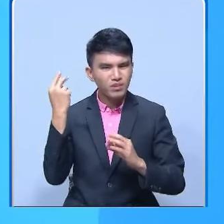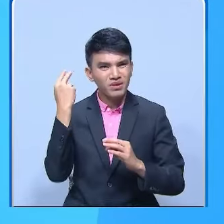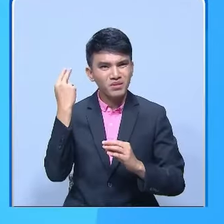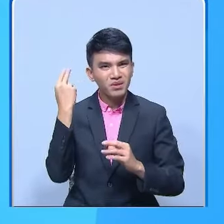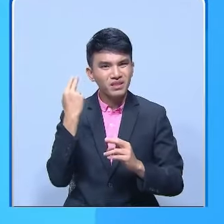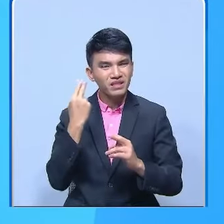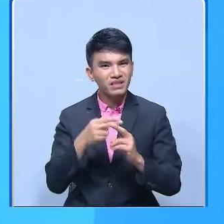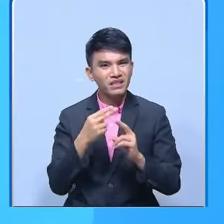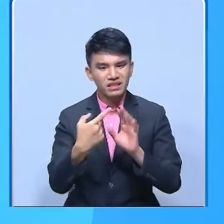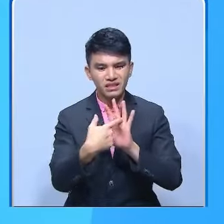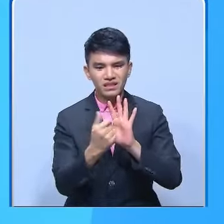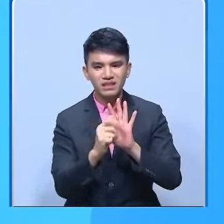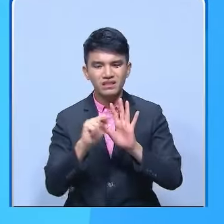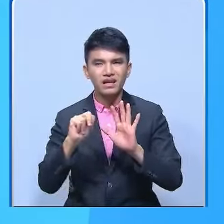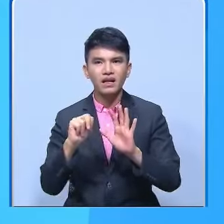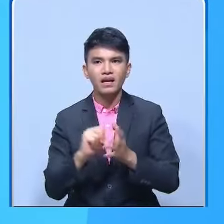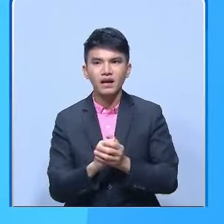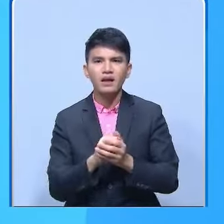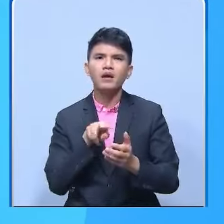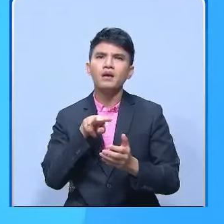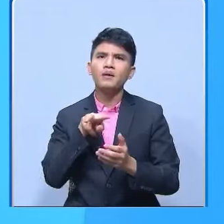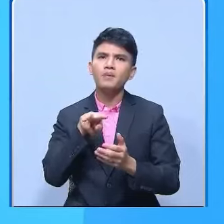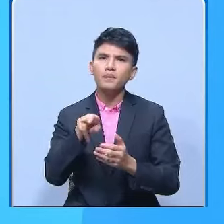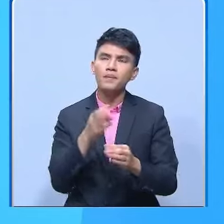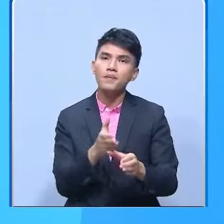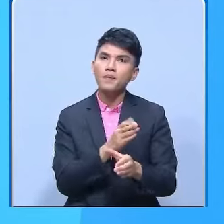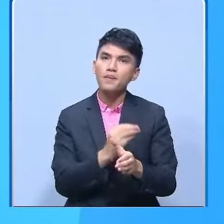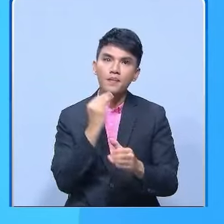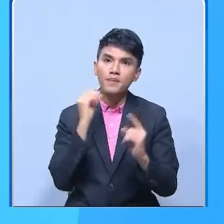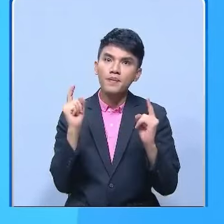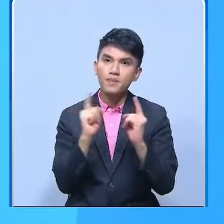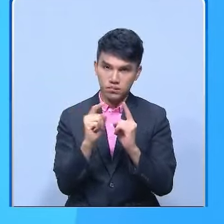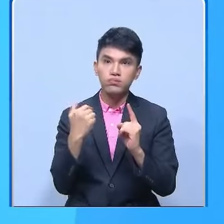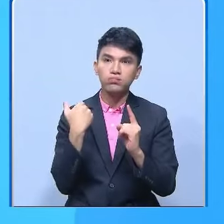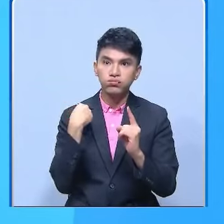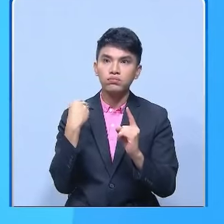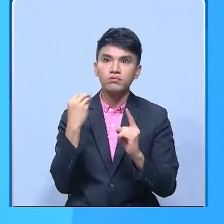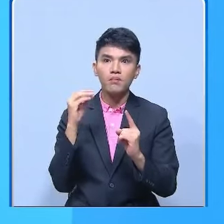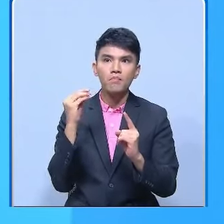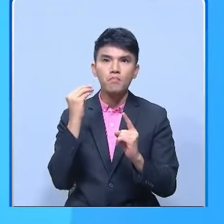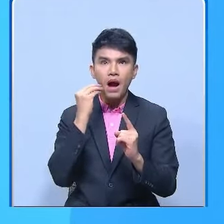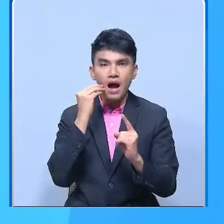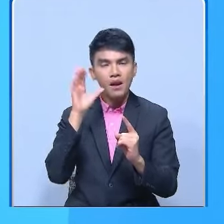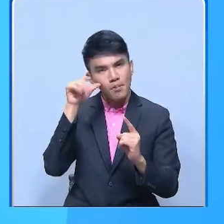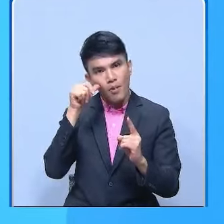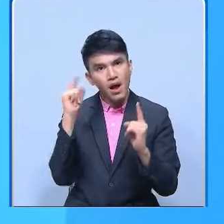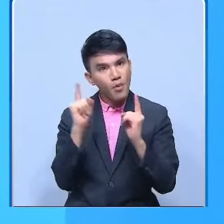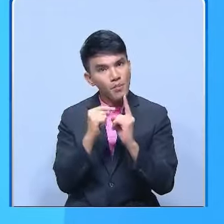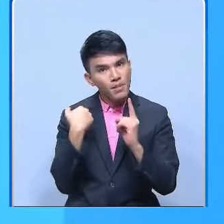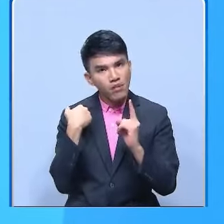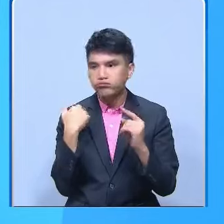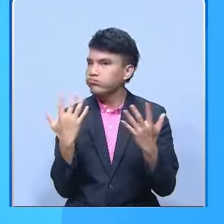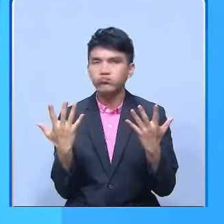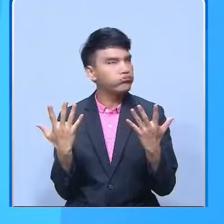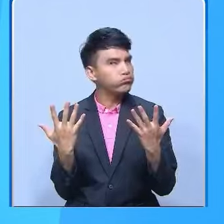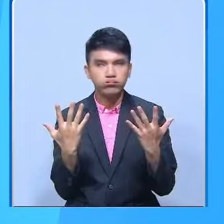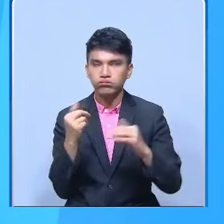นะที่คบหานะอ่าบอกคบหางกันน่ะเคยมาที่บ้านเนี่ยมาบ้านพ่อบ้านแม่เนี่ยยังไม่ลงจากรถเลยอเห็นผน